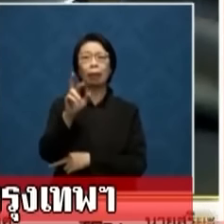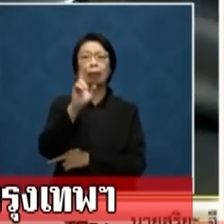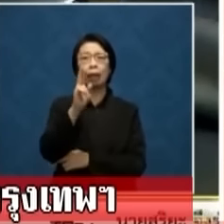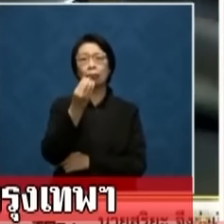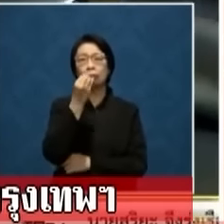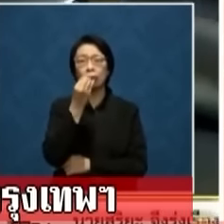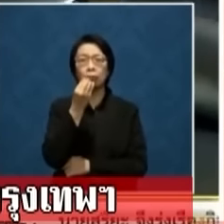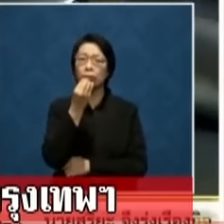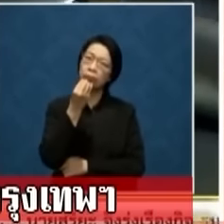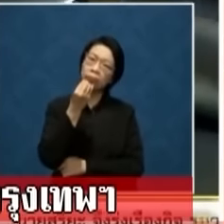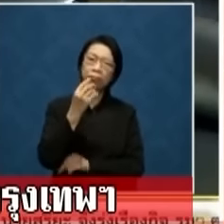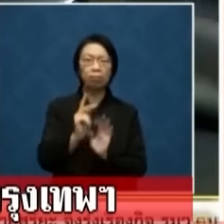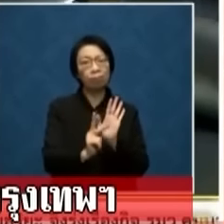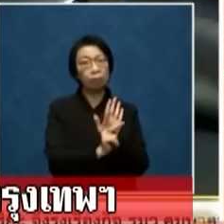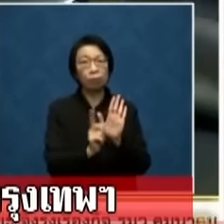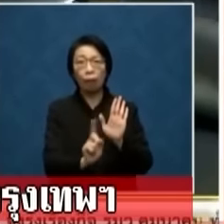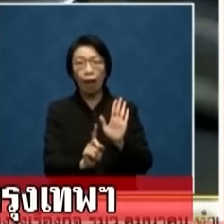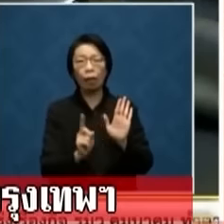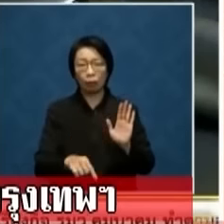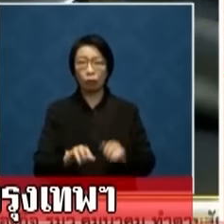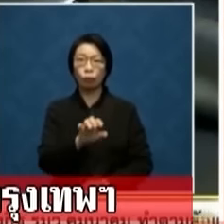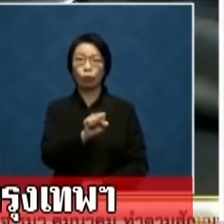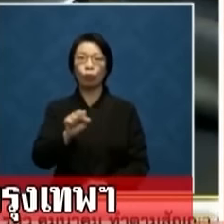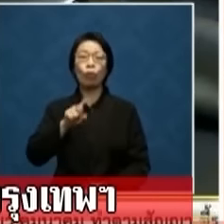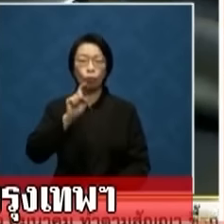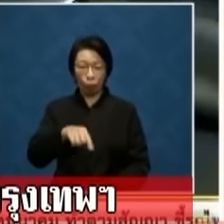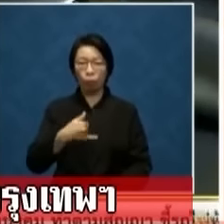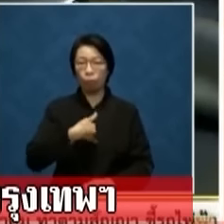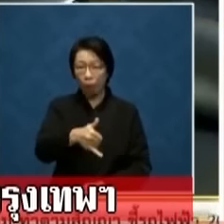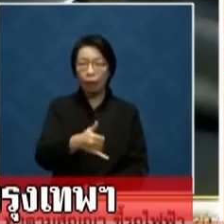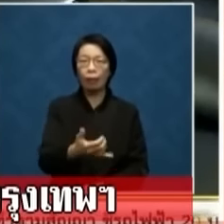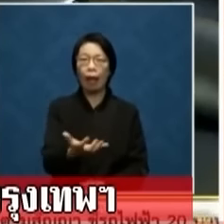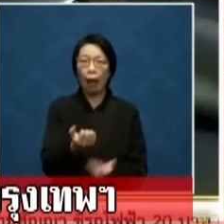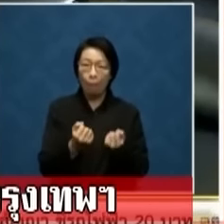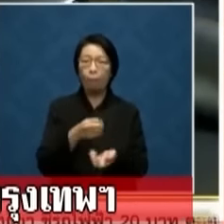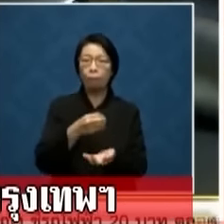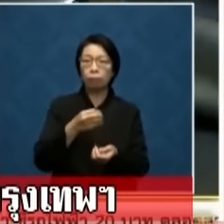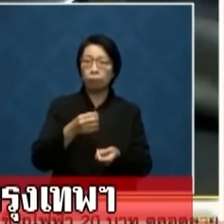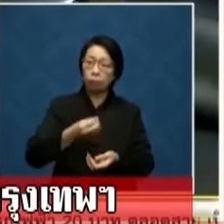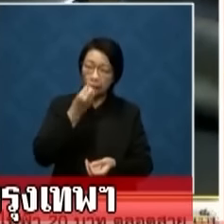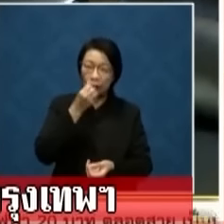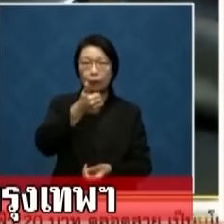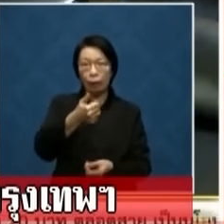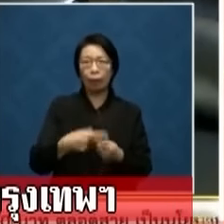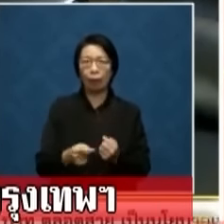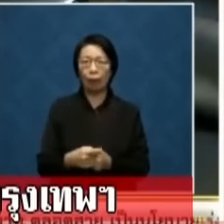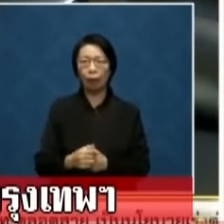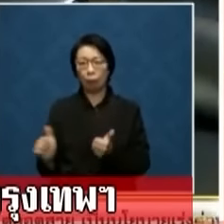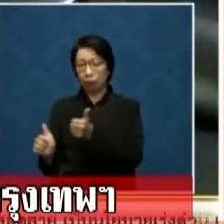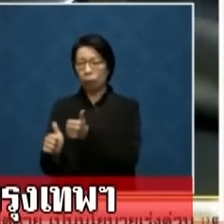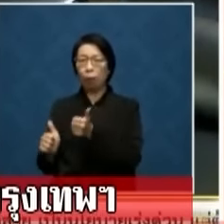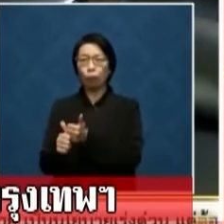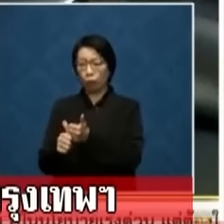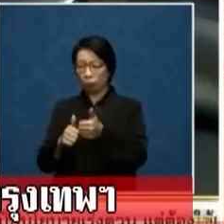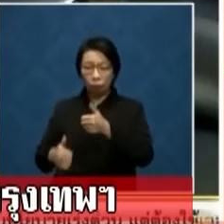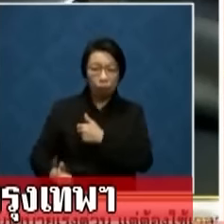ากฏว่ากติกาก็คือสมาชิกเท่านั้นเข้าไปใช้บริการแต่ว่าเพื่อนสมาชิกบางพรรคบางท่านก็เอาผู้ช่วยเข้าไปนั่งทาน